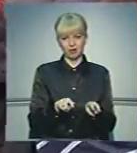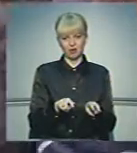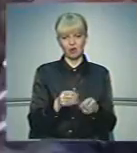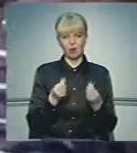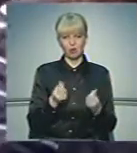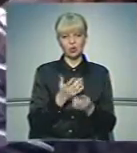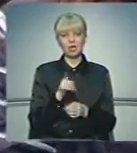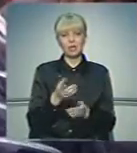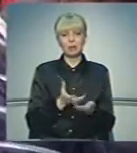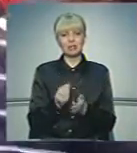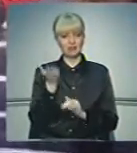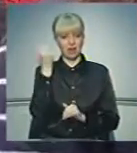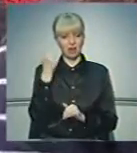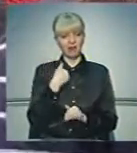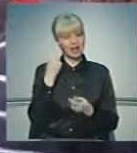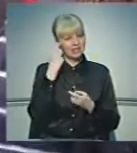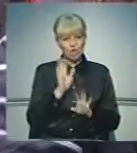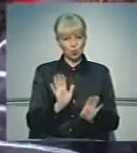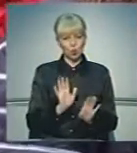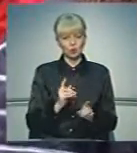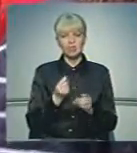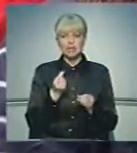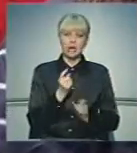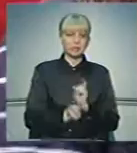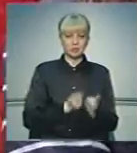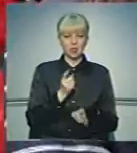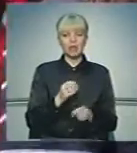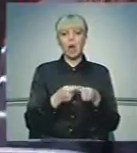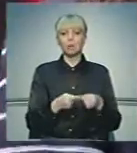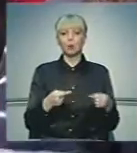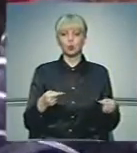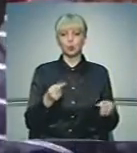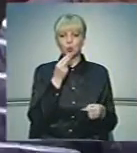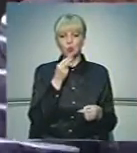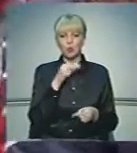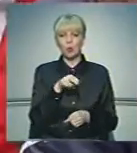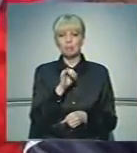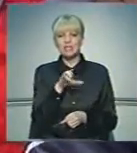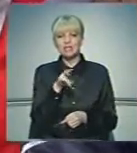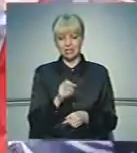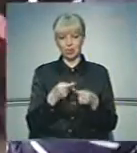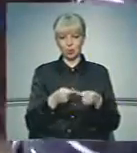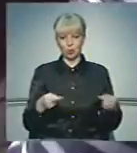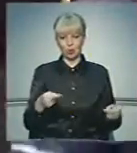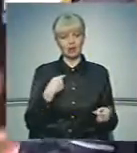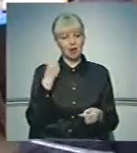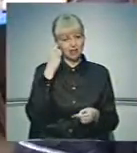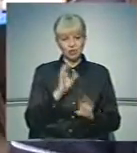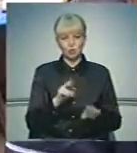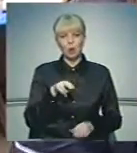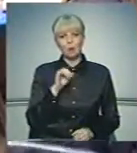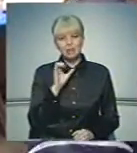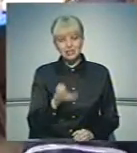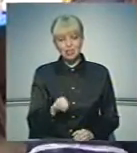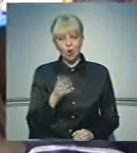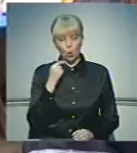ті самі гроші, які ти платив раніше, але я не думаю, що ціна змінилася на продукти, пісні продукти. Я не думаю, що піст,